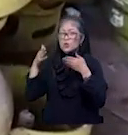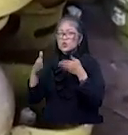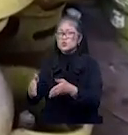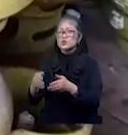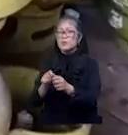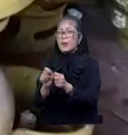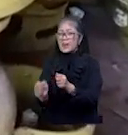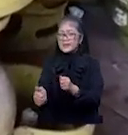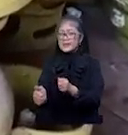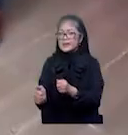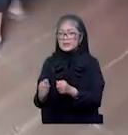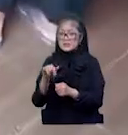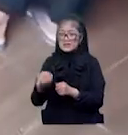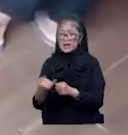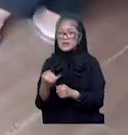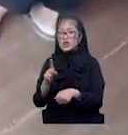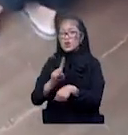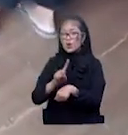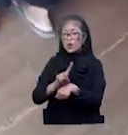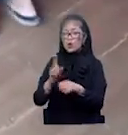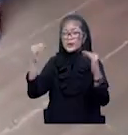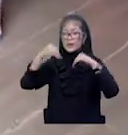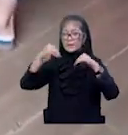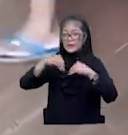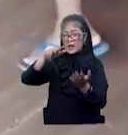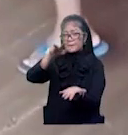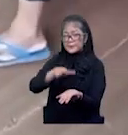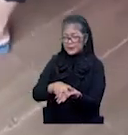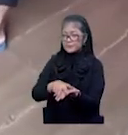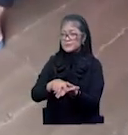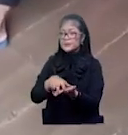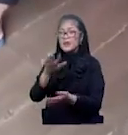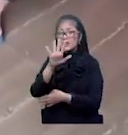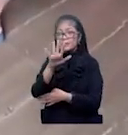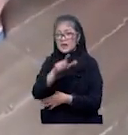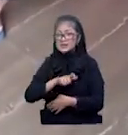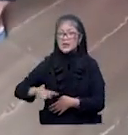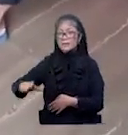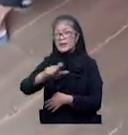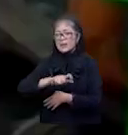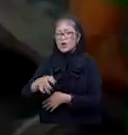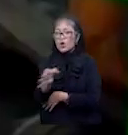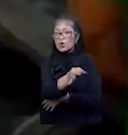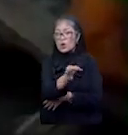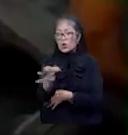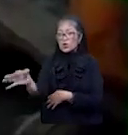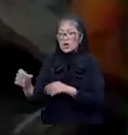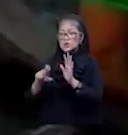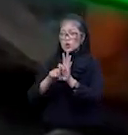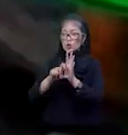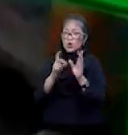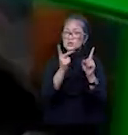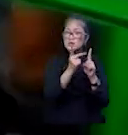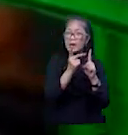penyalur resmi Pertamina. Uji coba dilakukan Pertamina di 5 kecamatan di beberapa kota seperti Semarang,